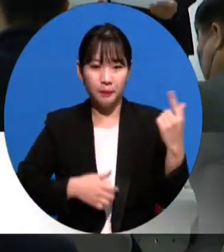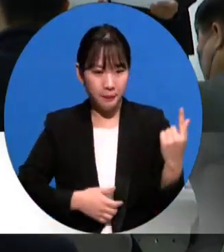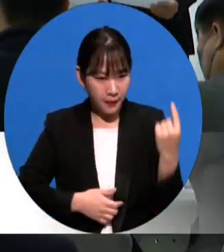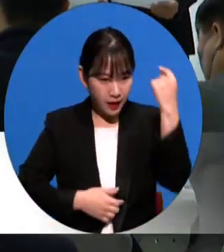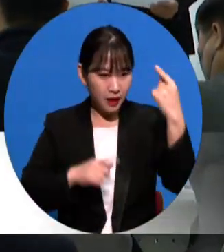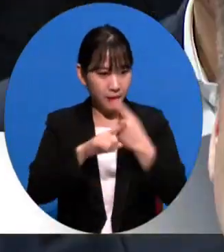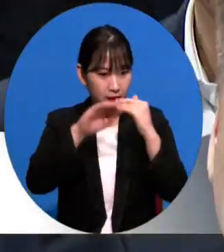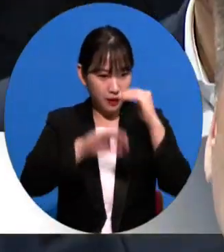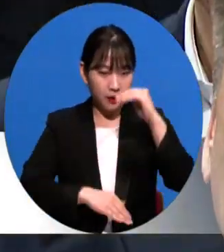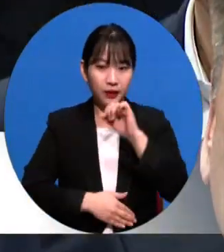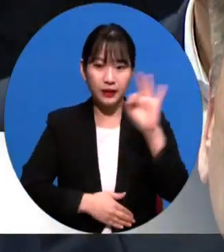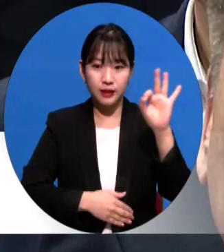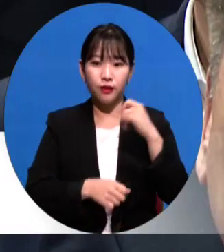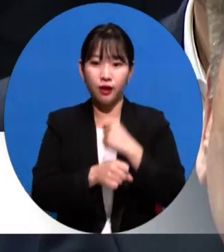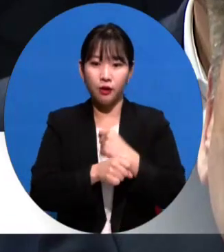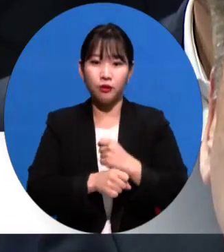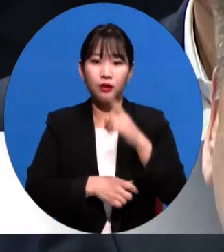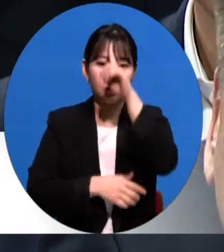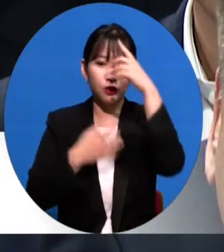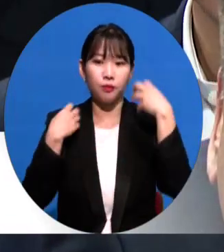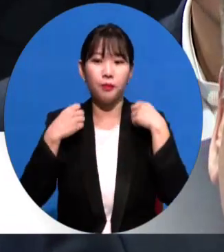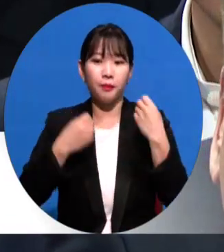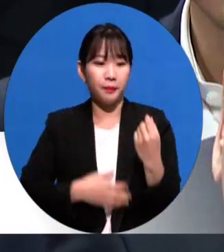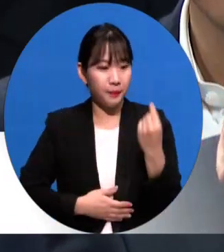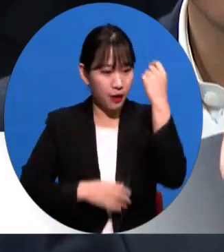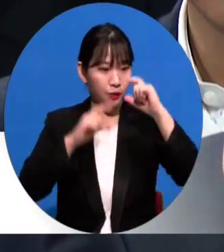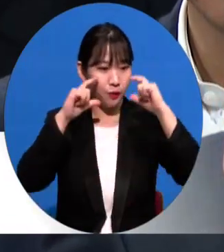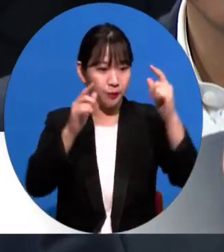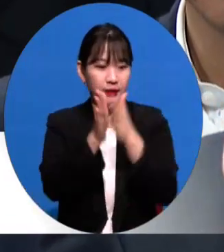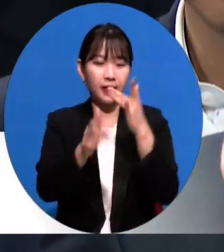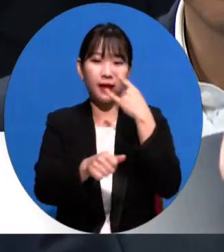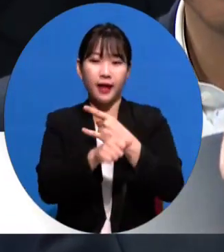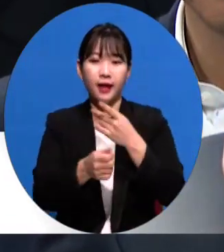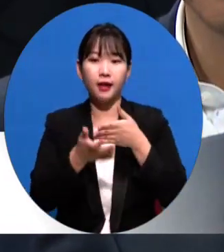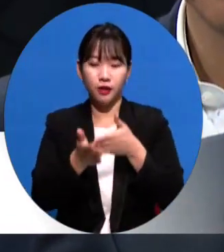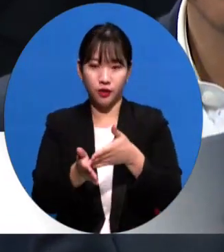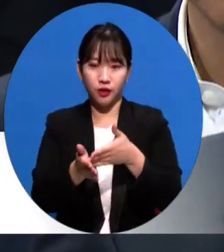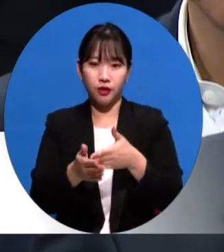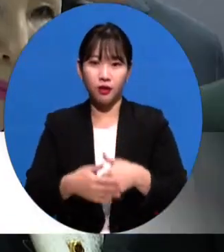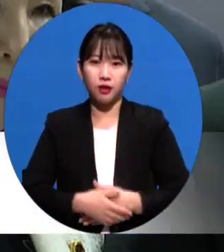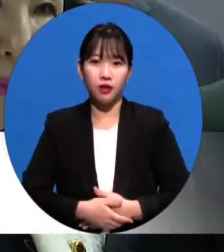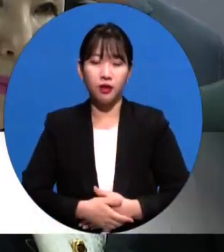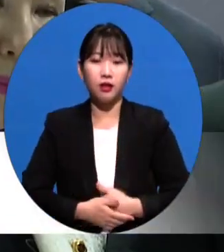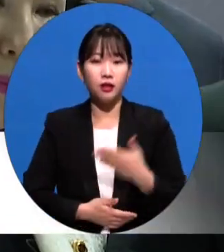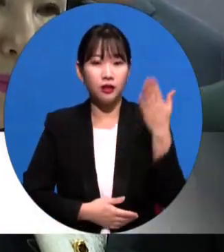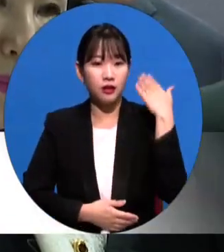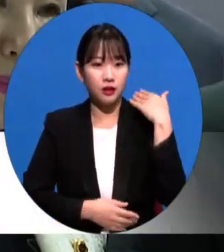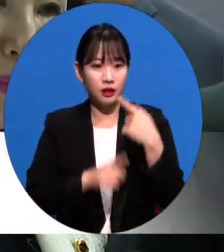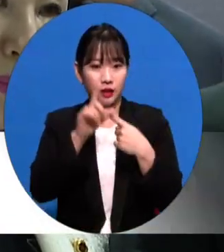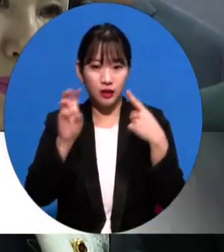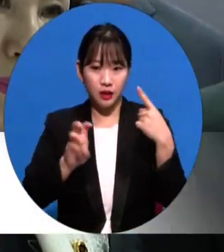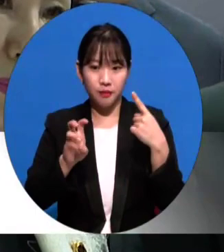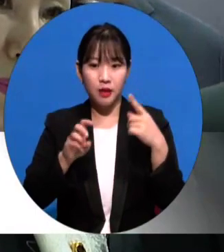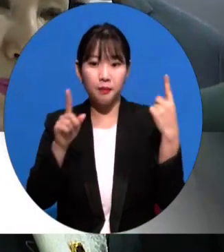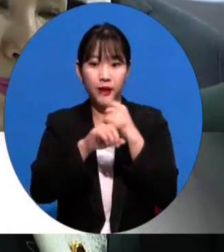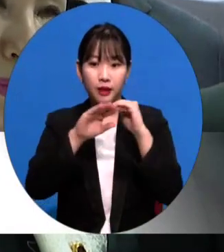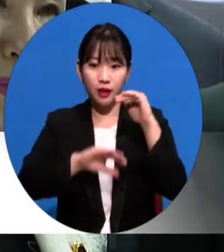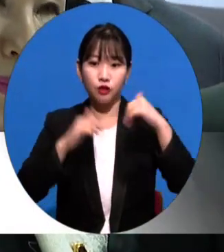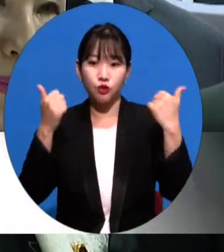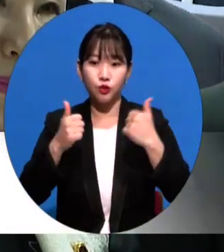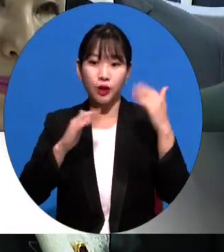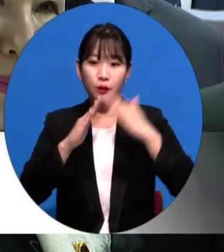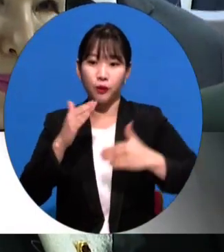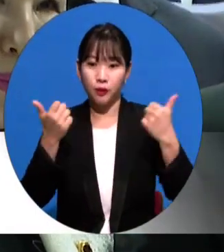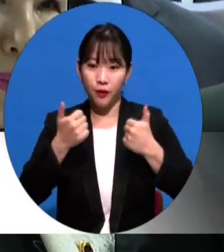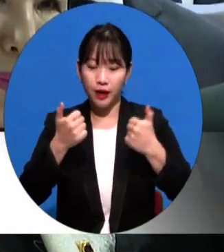개정안을 처리하고 정부는 즉각 공포 시행하라고 주장했습니다. 지난달 30일 개정안이 국회